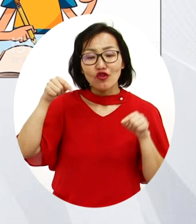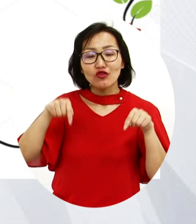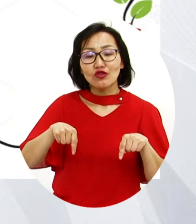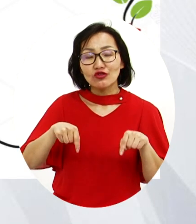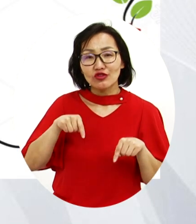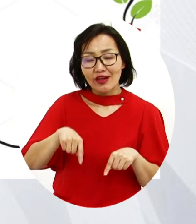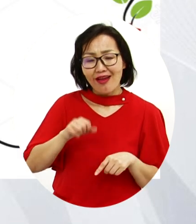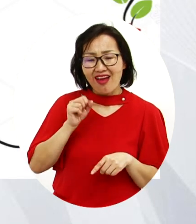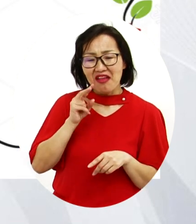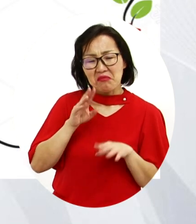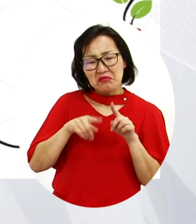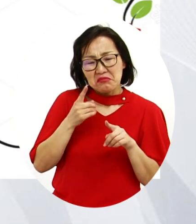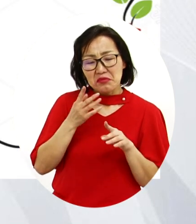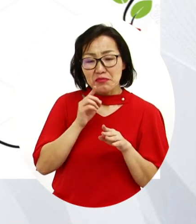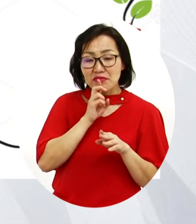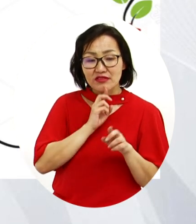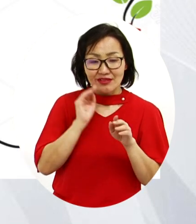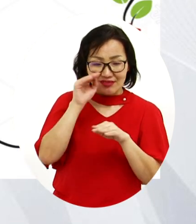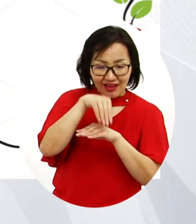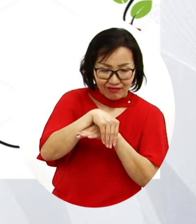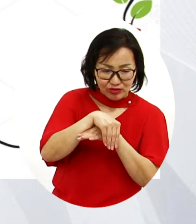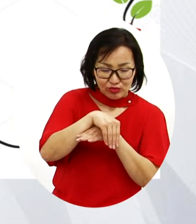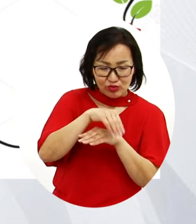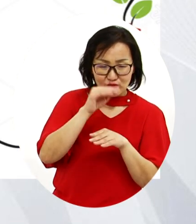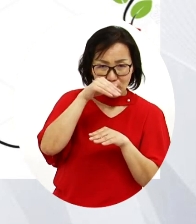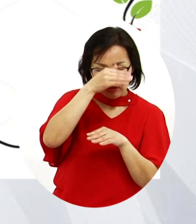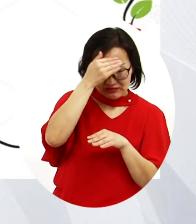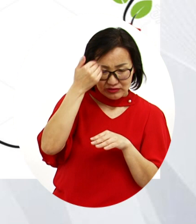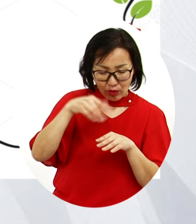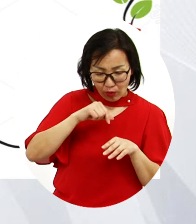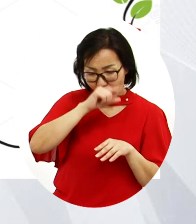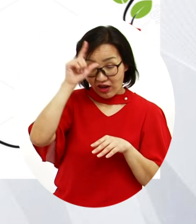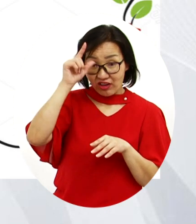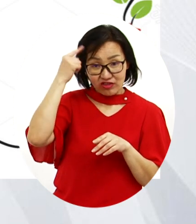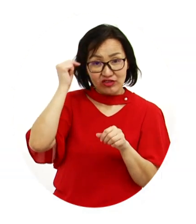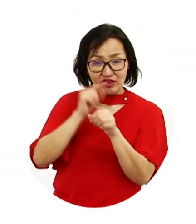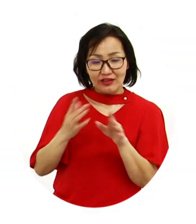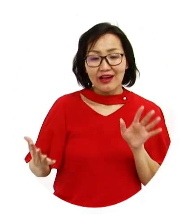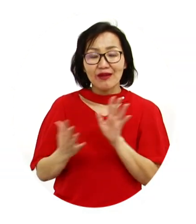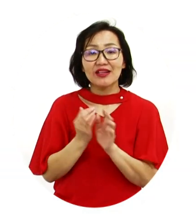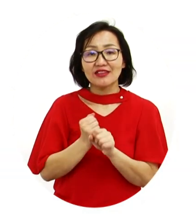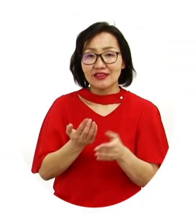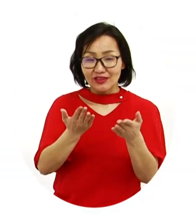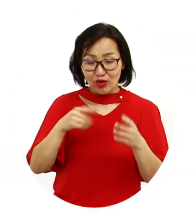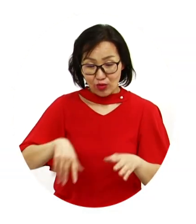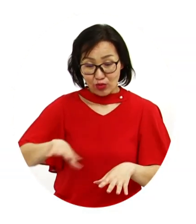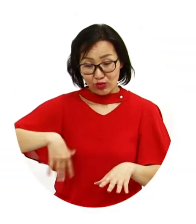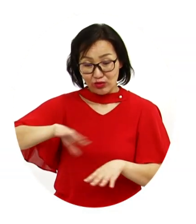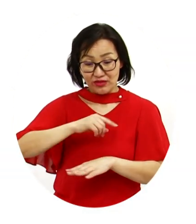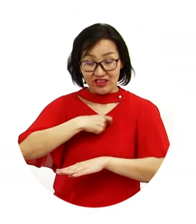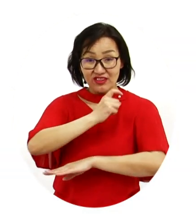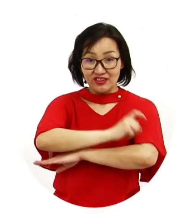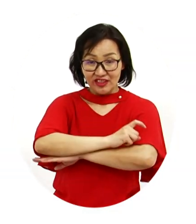өнөөдөр аливаа бэрхшээлийг давн туулдгийг ухаарах зорилготойгоор хамтран ажилцгаая. За хүүхдүүд бид